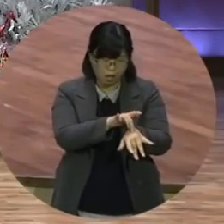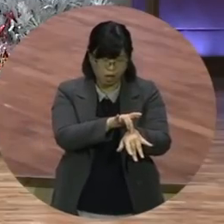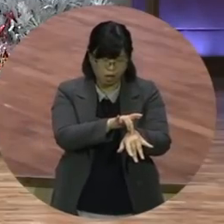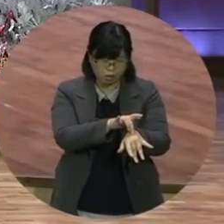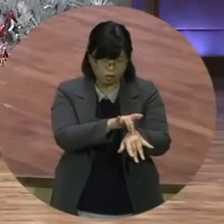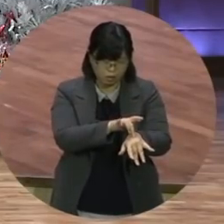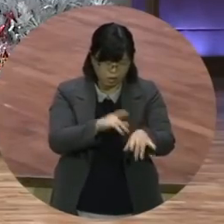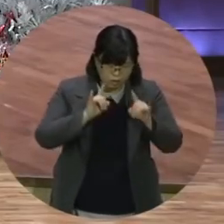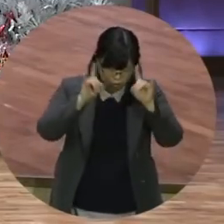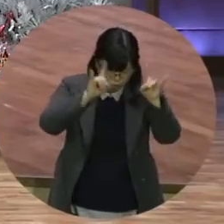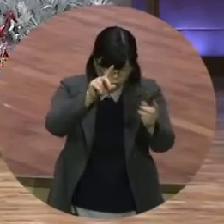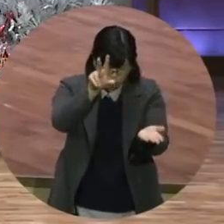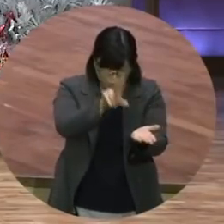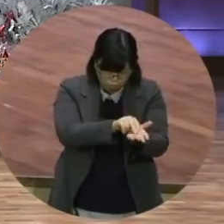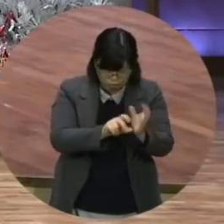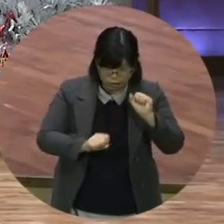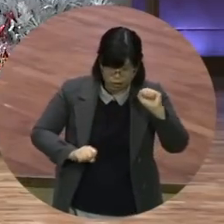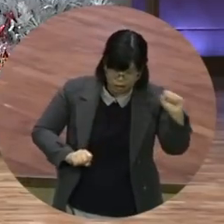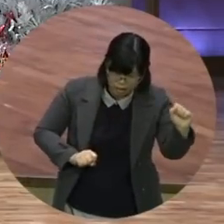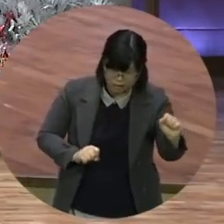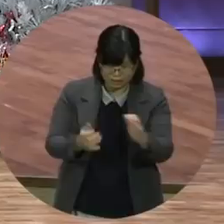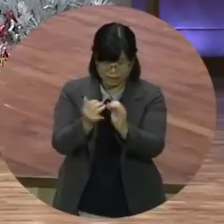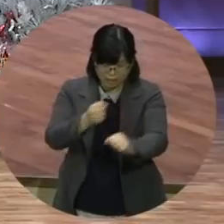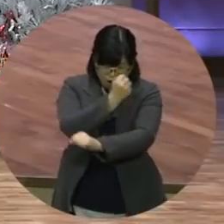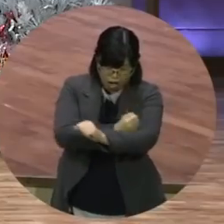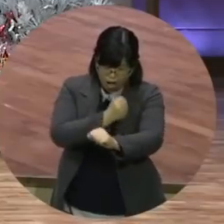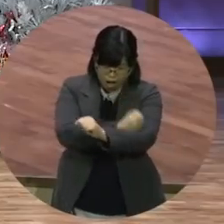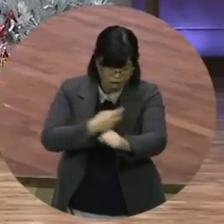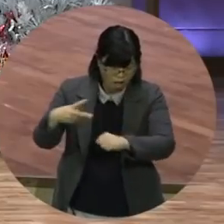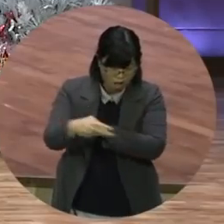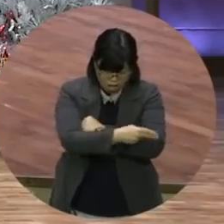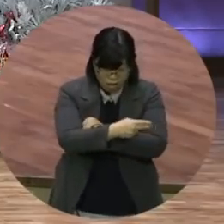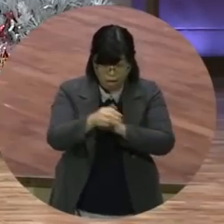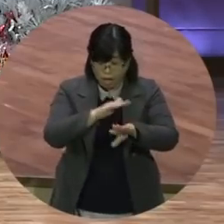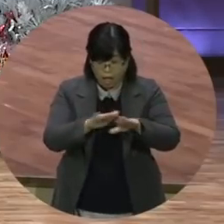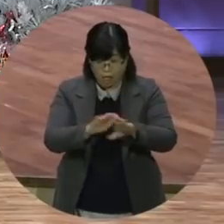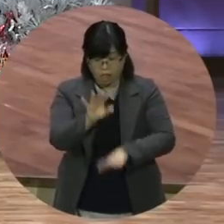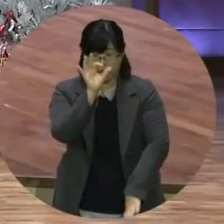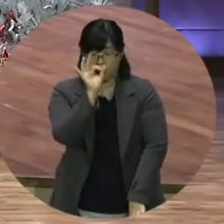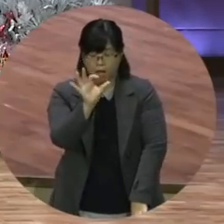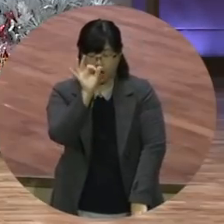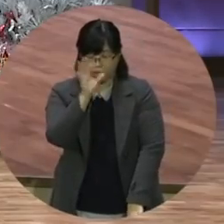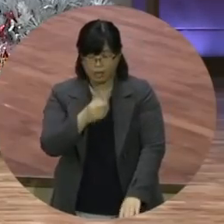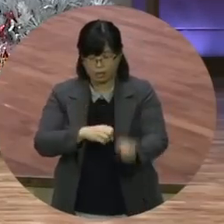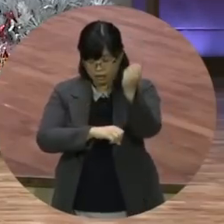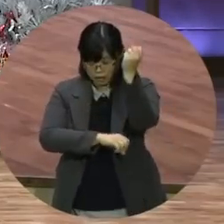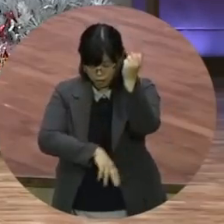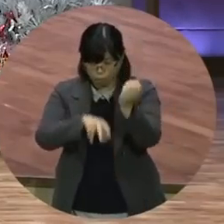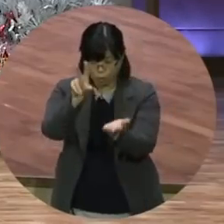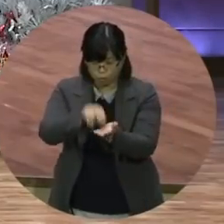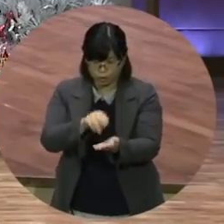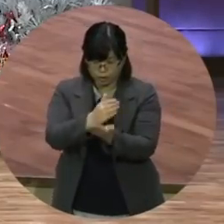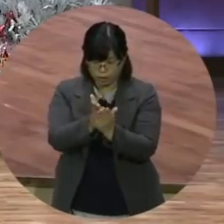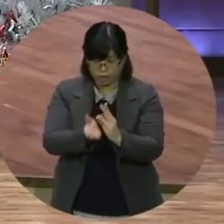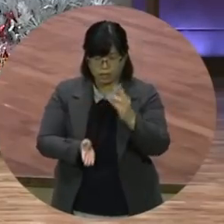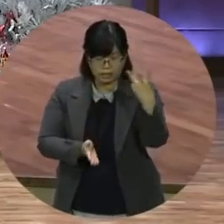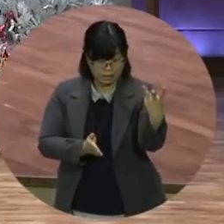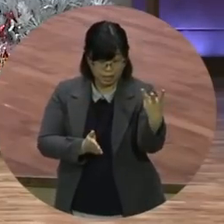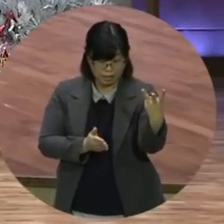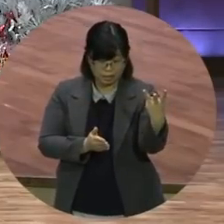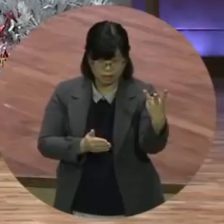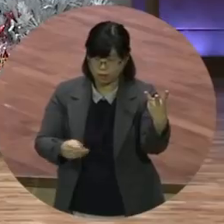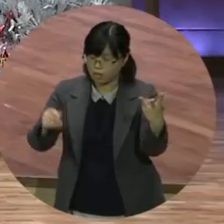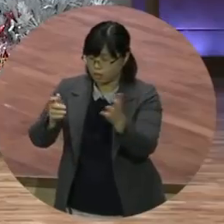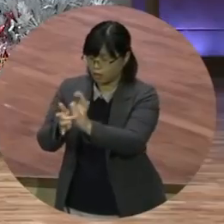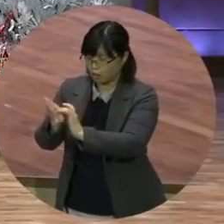인간의 힘과 노력으로는 도저히 해결할 수 없는 근본 문제 세 가지를 예수님께서 십자가에